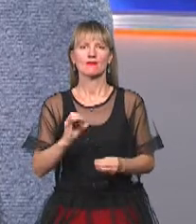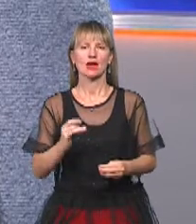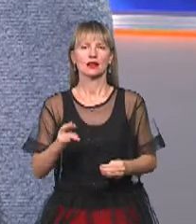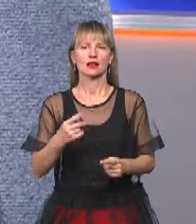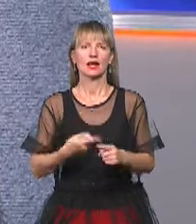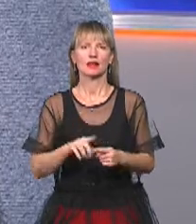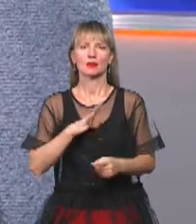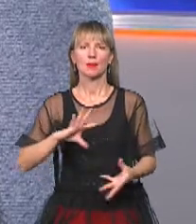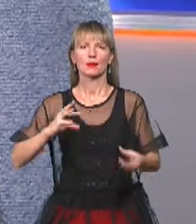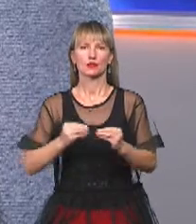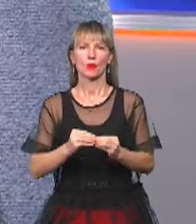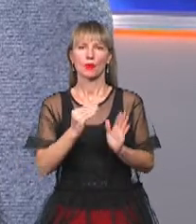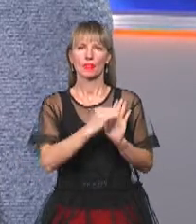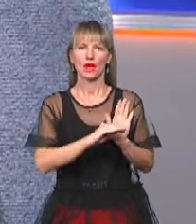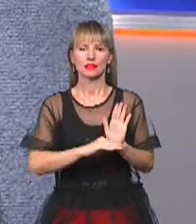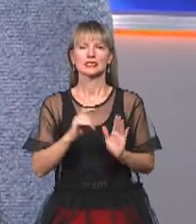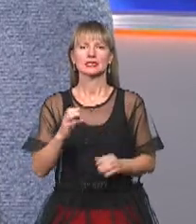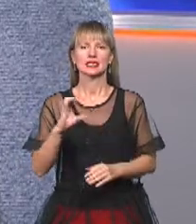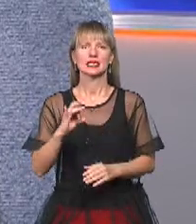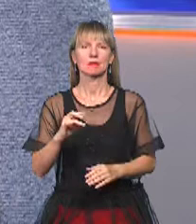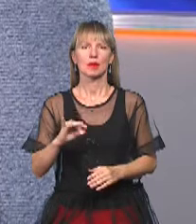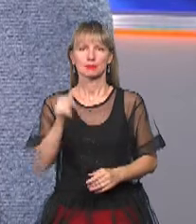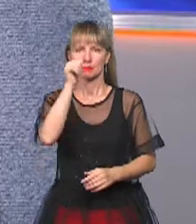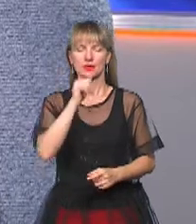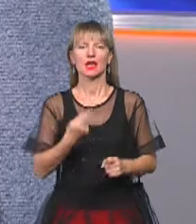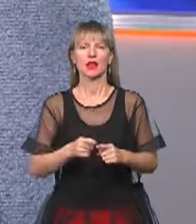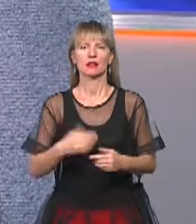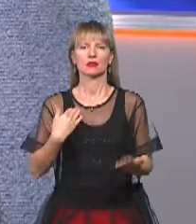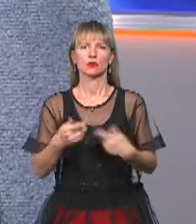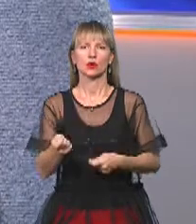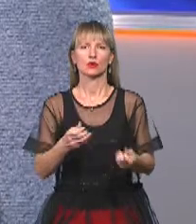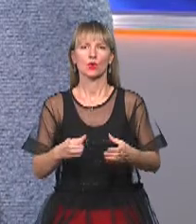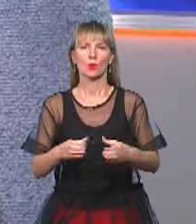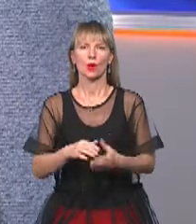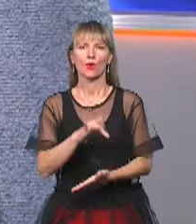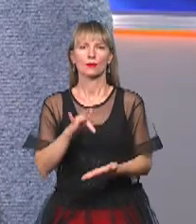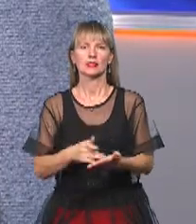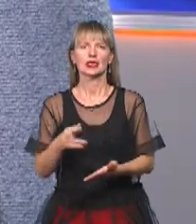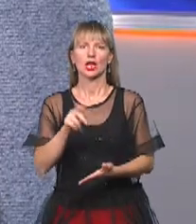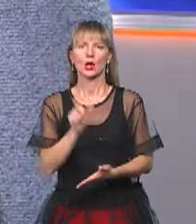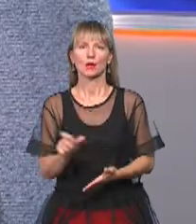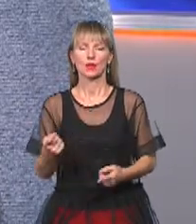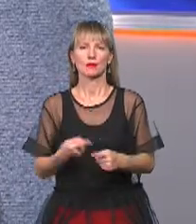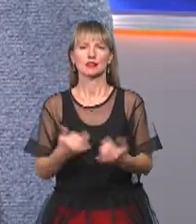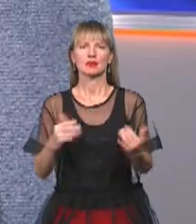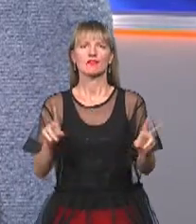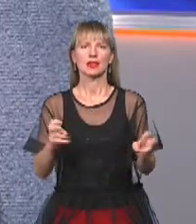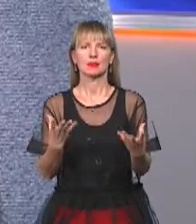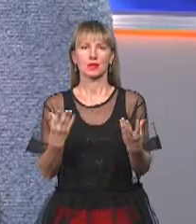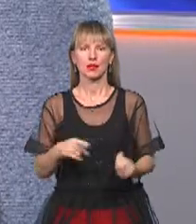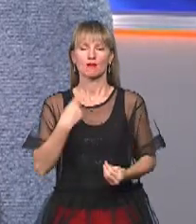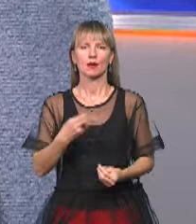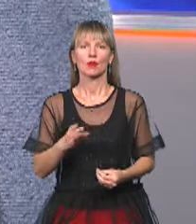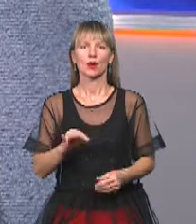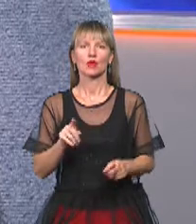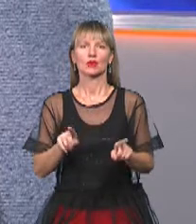підсумкові дані за серпень місяць. Те ж саме стосується і керуючої компанії «Місто для людей». Тож сьогодні у темі дня говоритимемо про